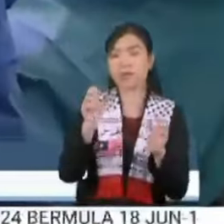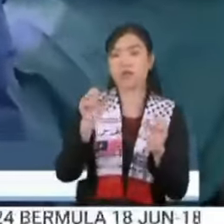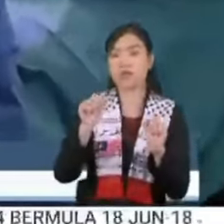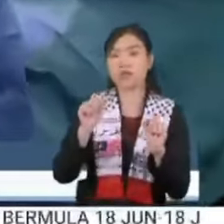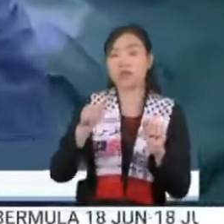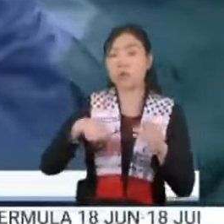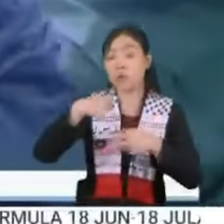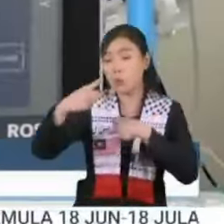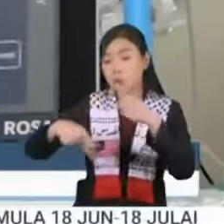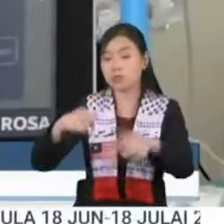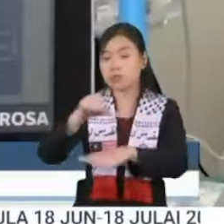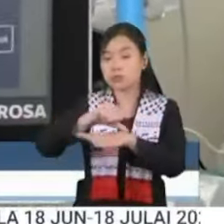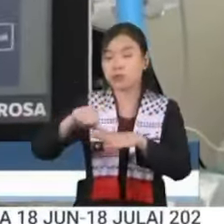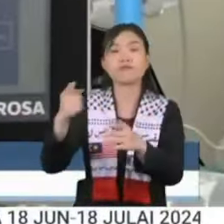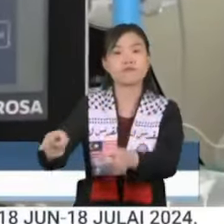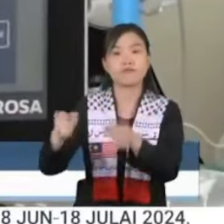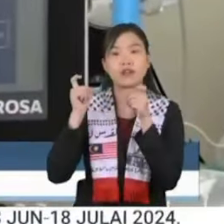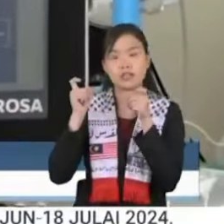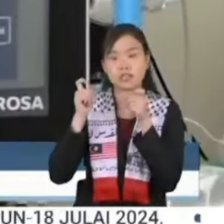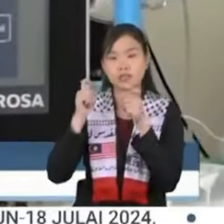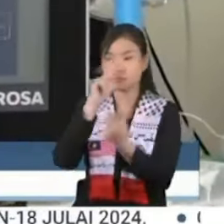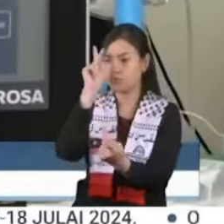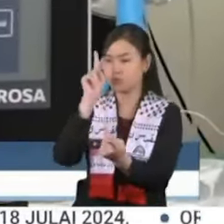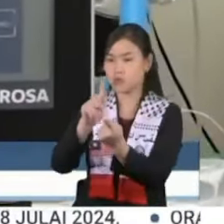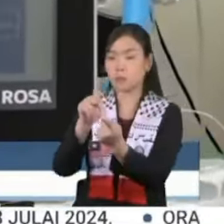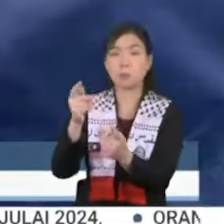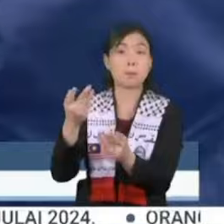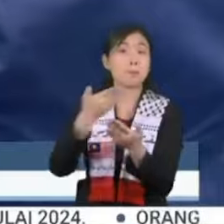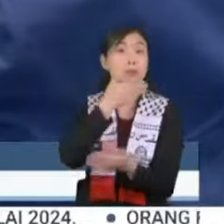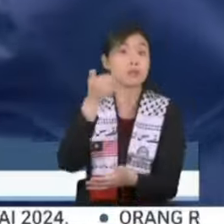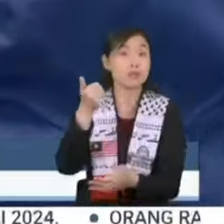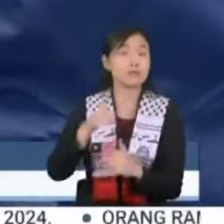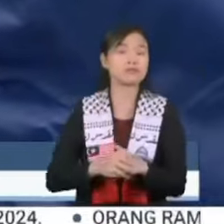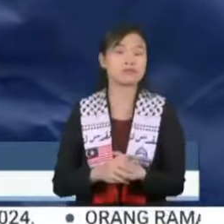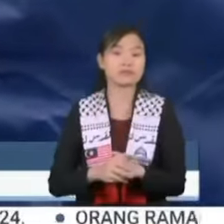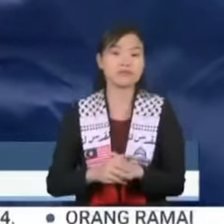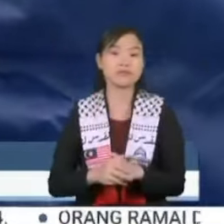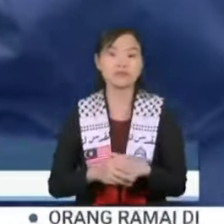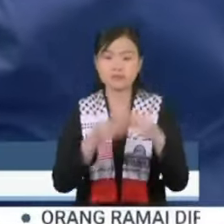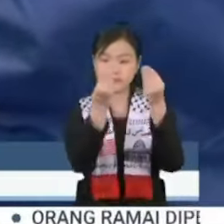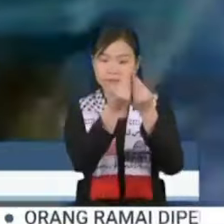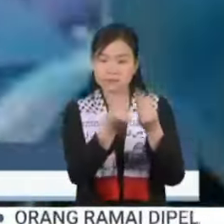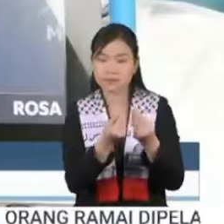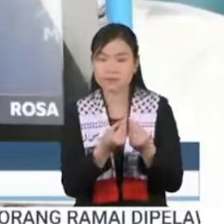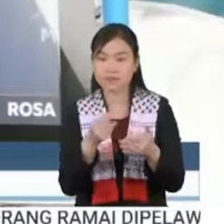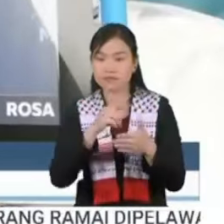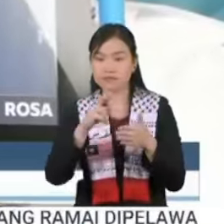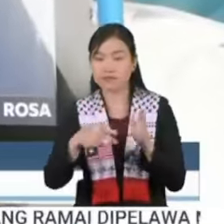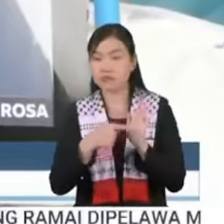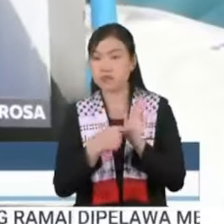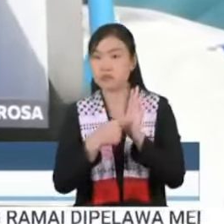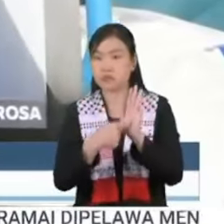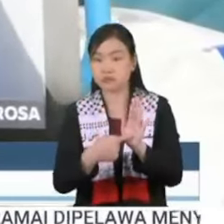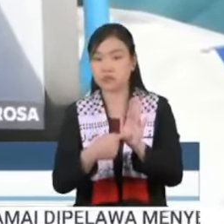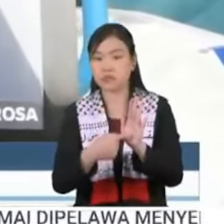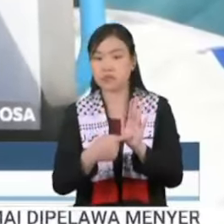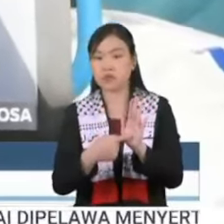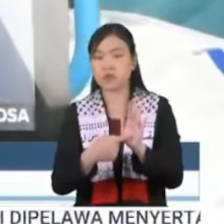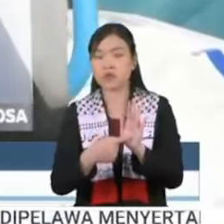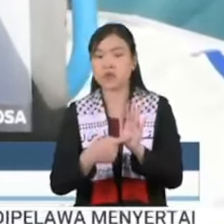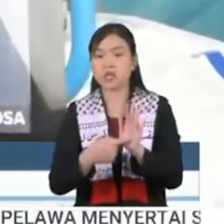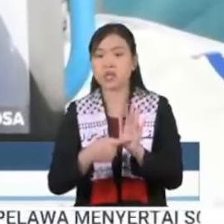dibuat lebih cepat dengan ketepatan lebih tinggi. Hasil analisis data pesakit yang diperoleh dari sistem